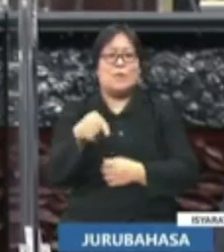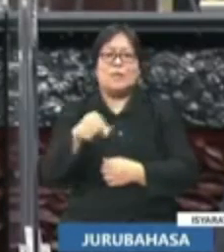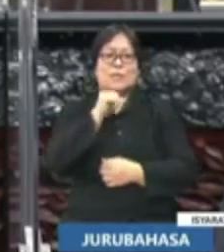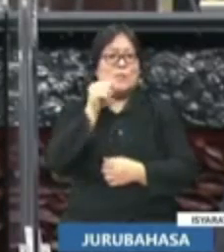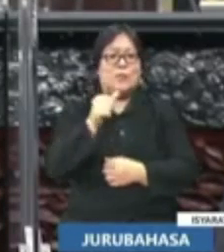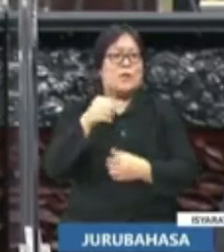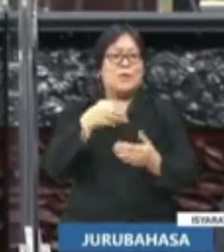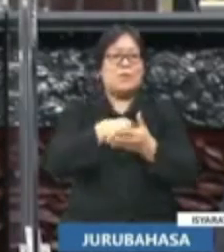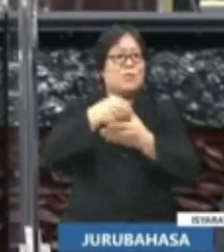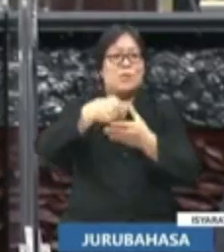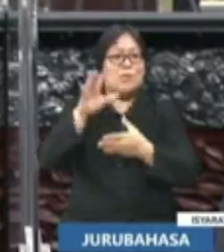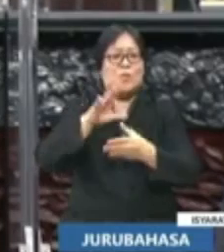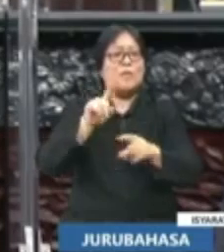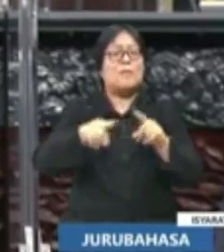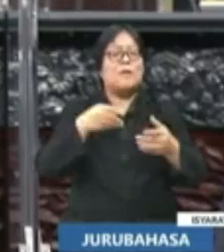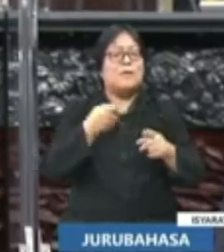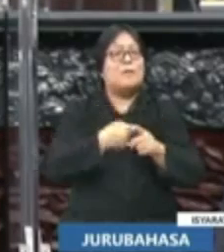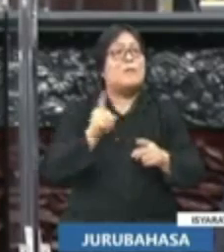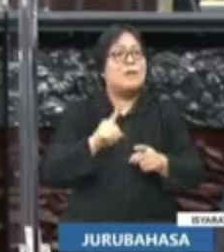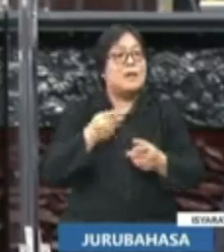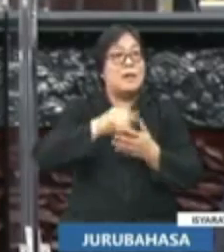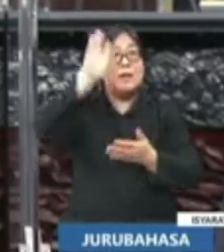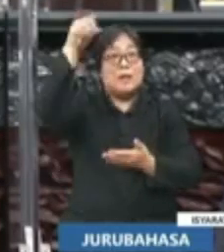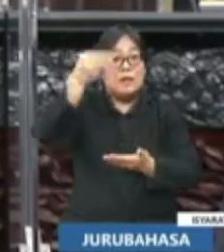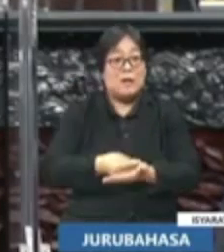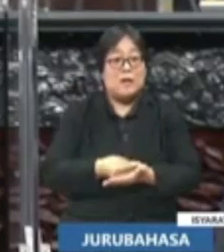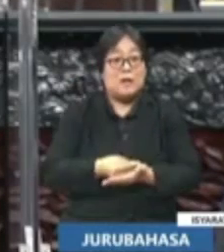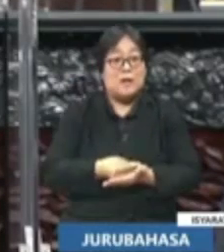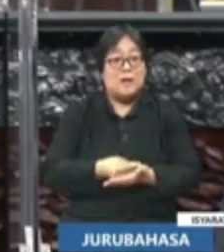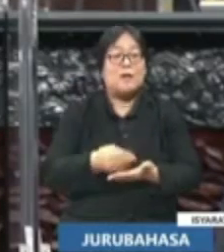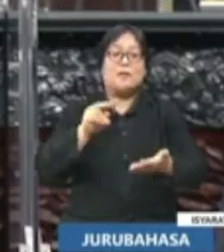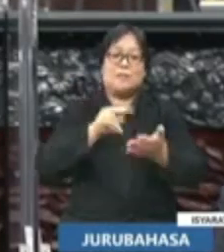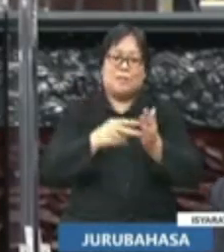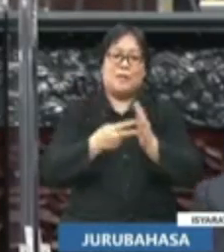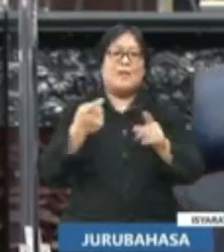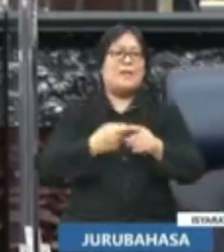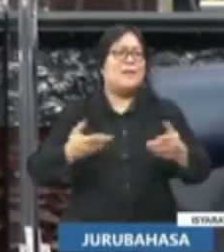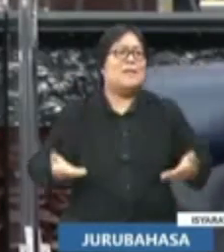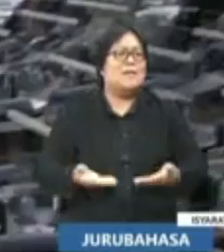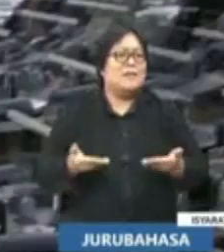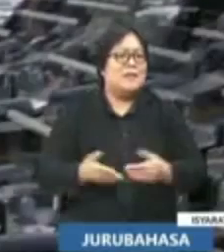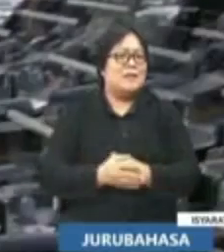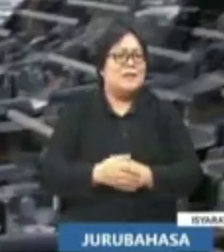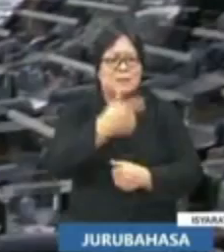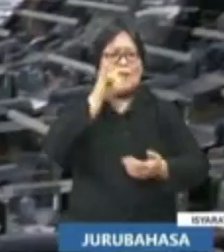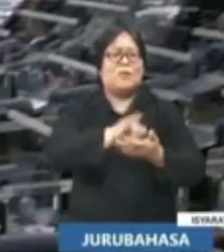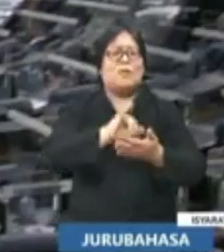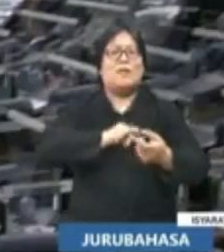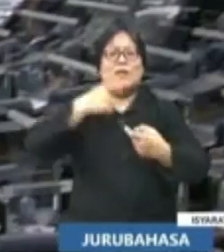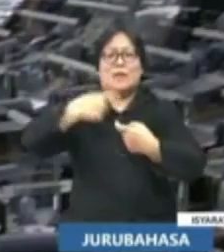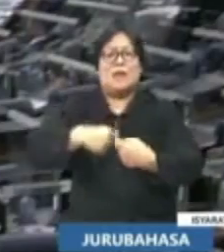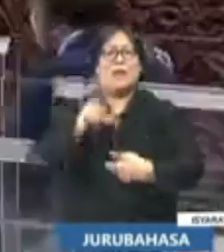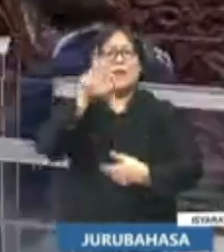bukan pengaliran keluar, dia daripada mana? Daripada langit. Maknanya daripada sini. Dan sebab itu saya kaitkan